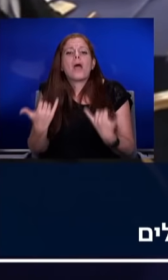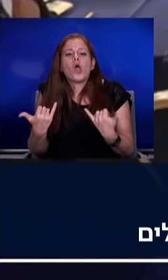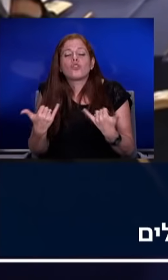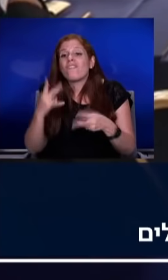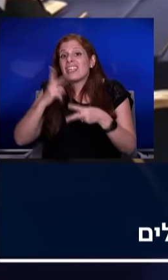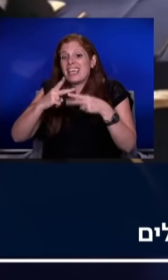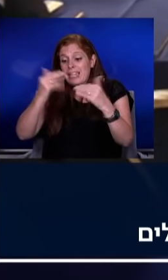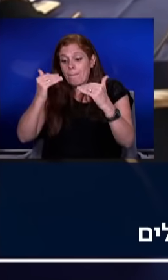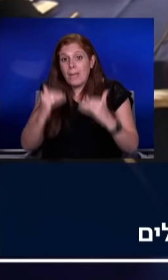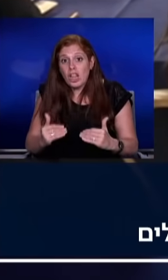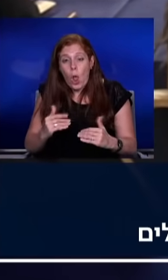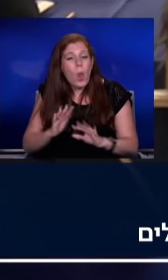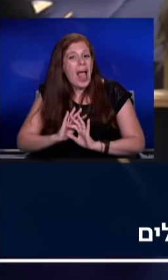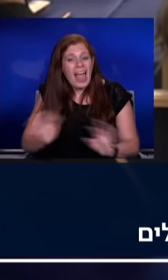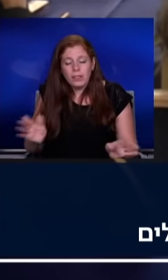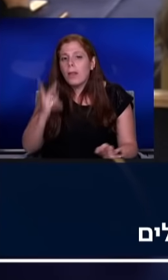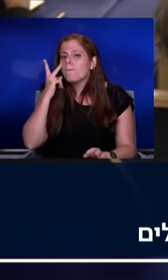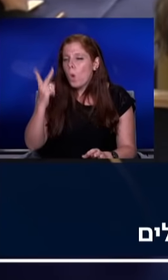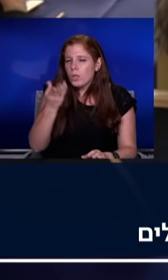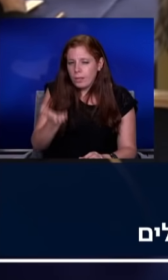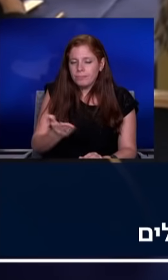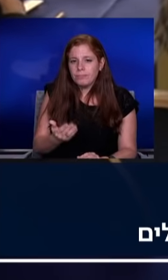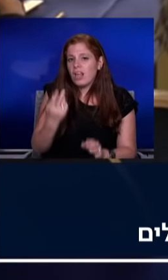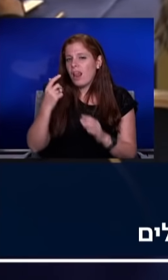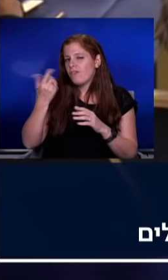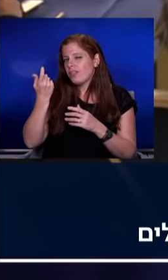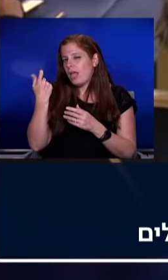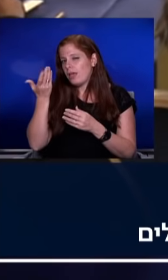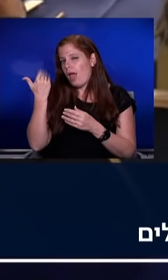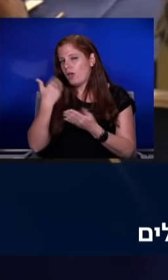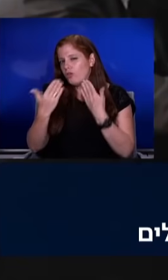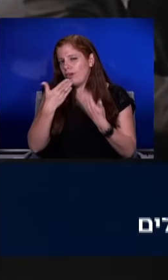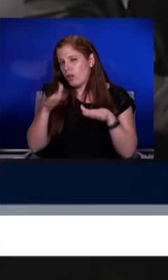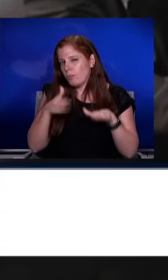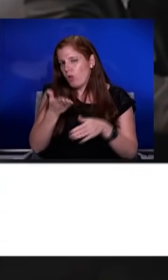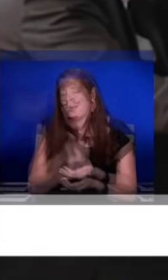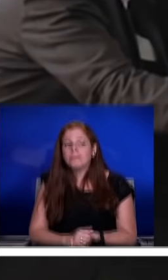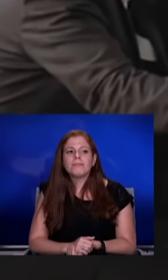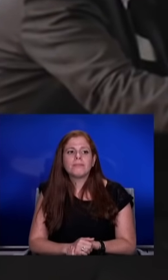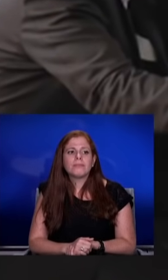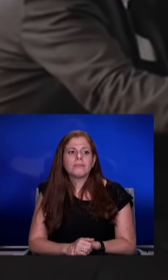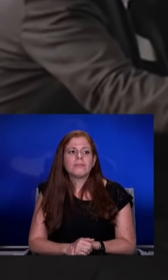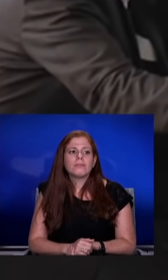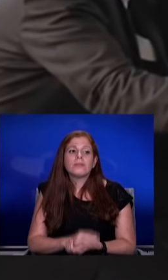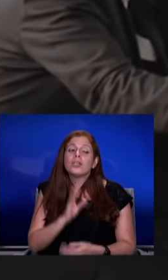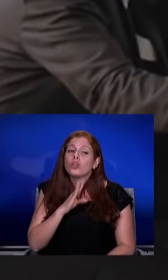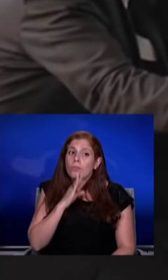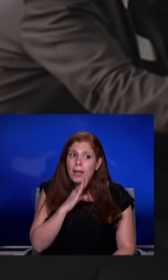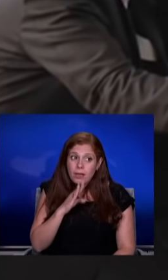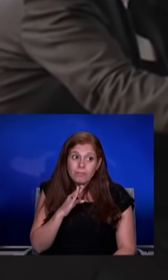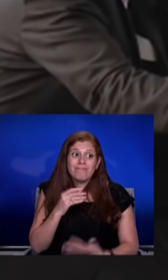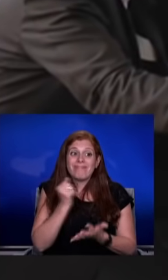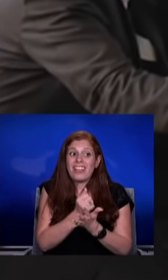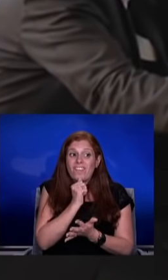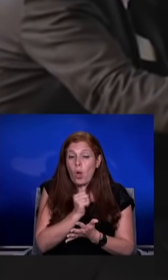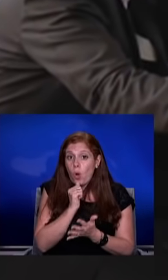בתחלואה הקשה בבתי החולים. בואי נראה את הקטע כאמור מלפני ישיבת הממשלה. יש לנו בעיה שהקו הירוק, גם לא אוכפים